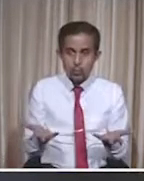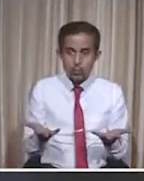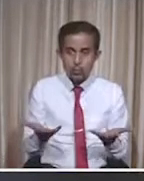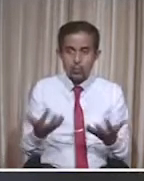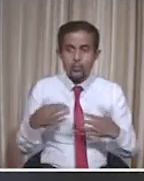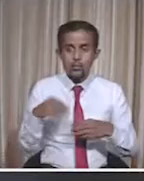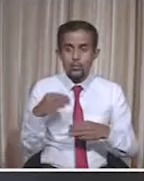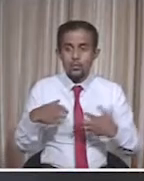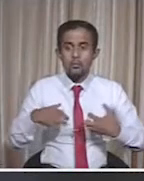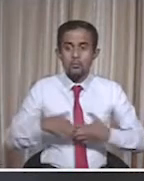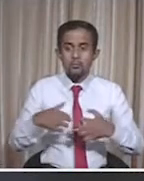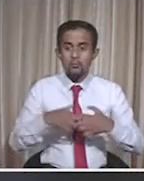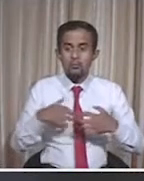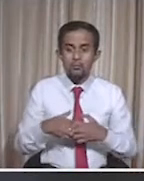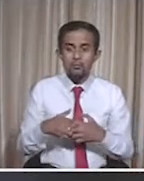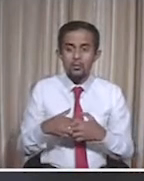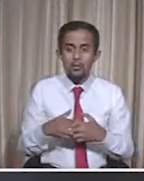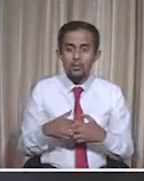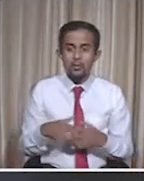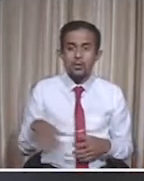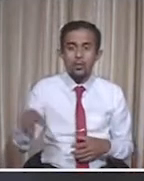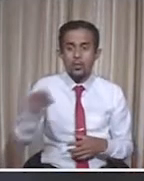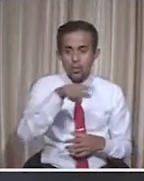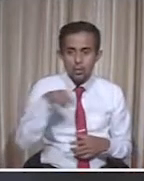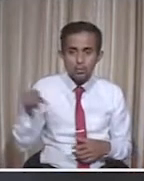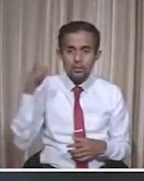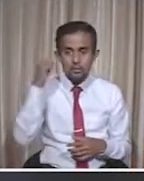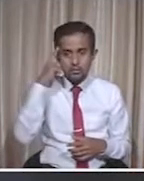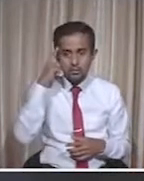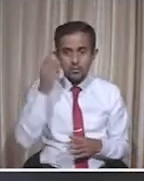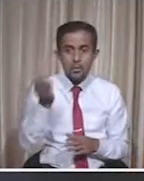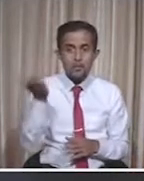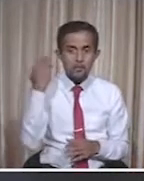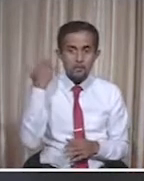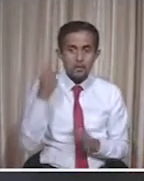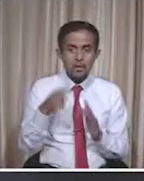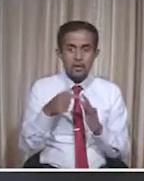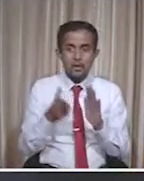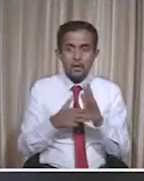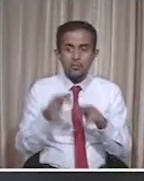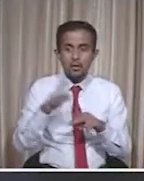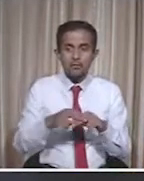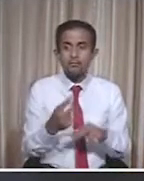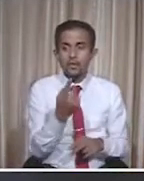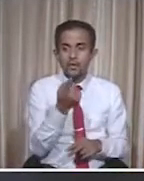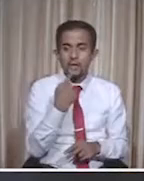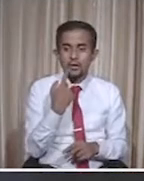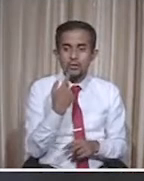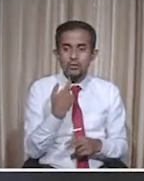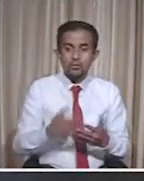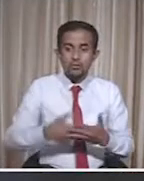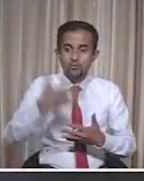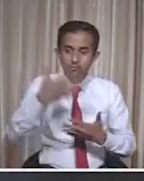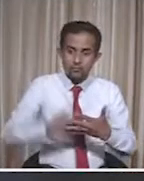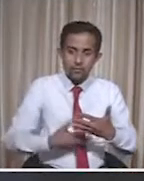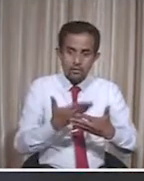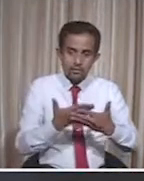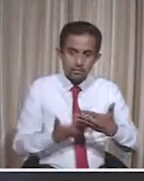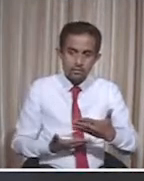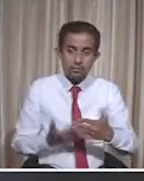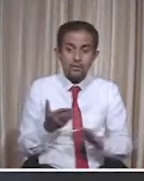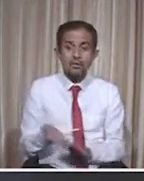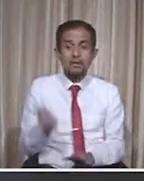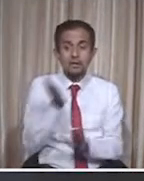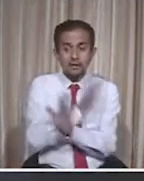නිමේ අර්බුදය ඇති වෙලා තියෙන්නේ. ඉතින් කවුරුත් දන්නවා මේ පහුගිය දවස්වල IMF එකෙන් ඉදිරිපත් කරපු ආටිකල් 4 රිපෝට් එකත් ඊට පෙර